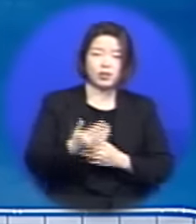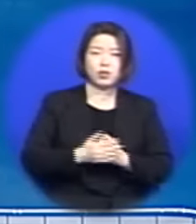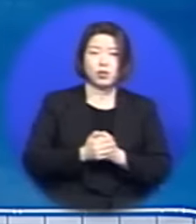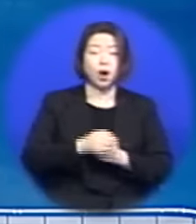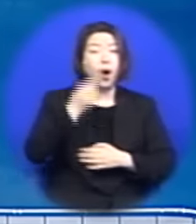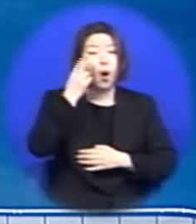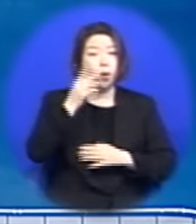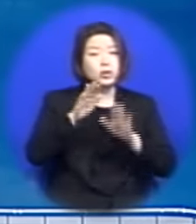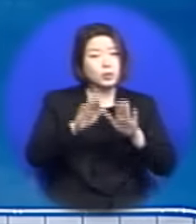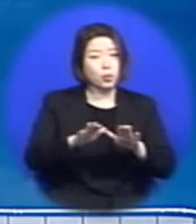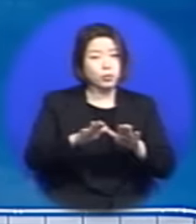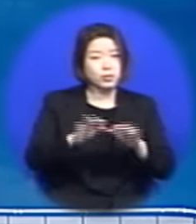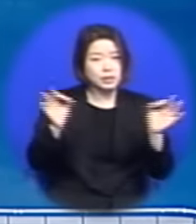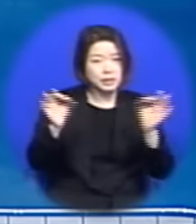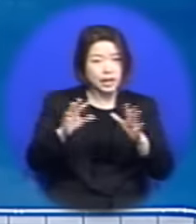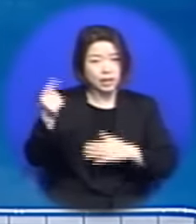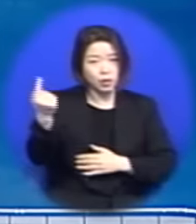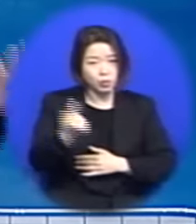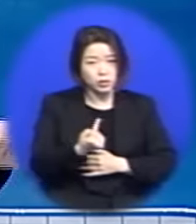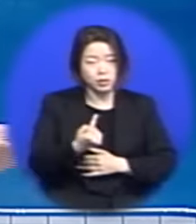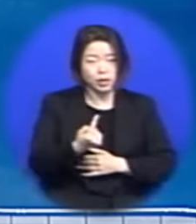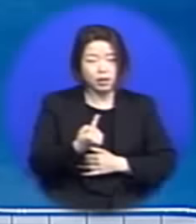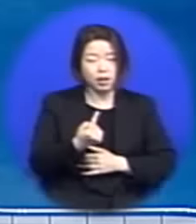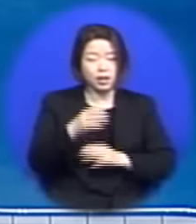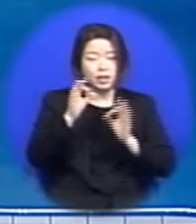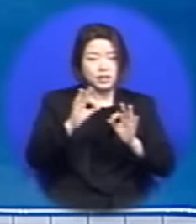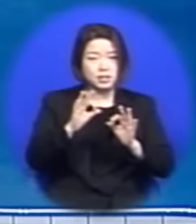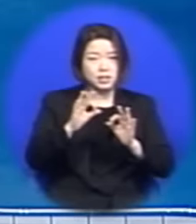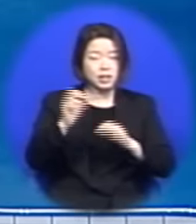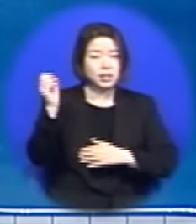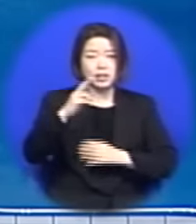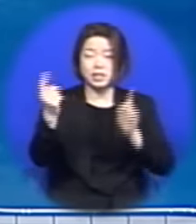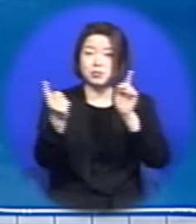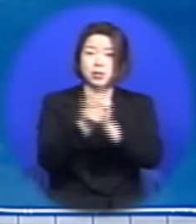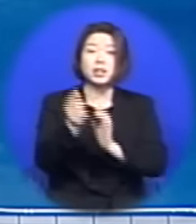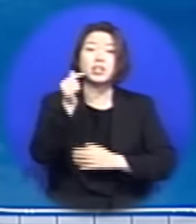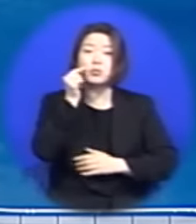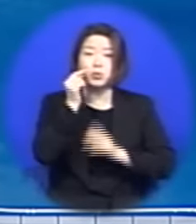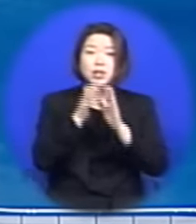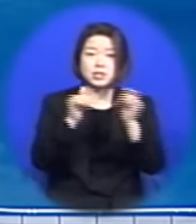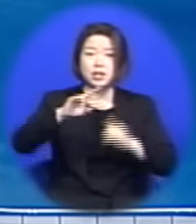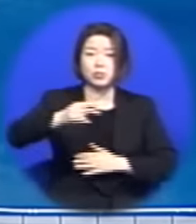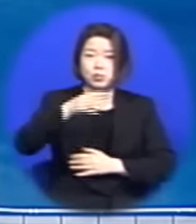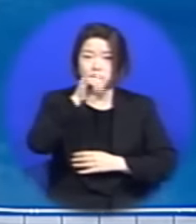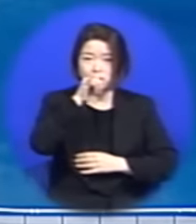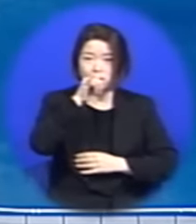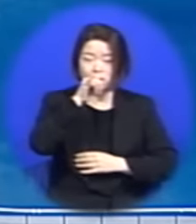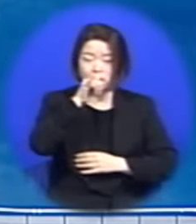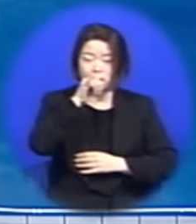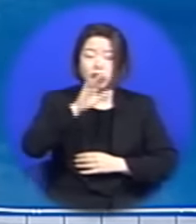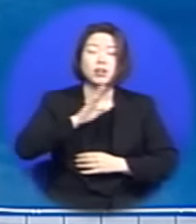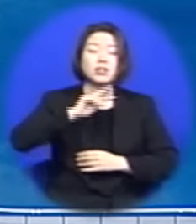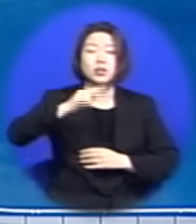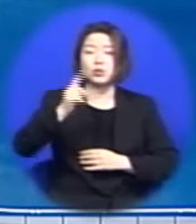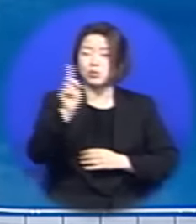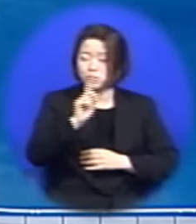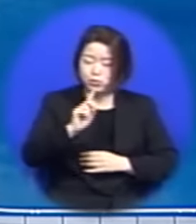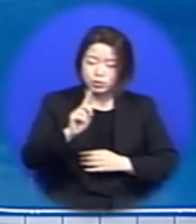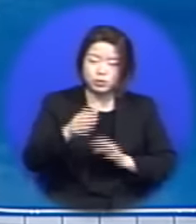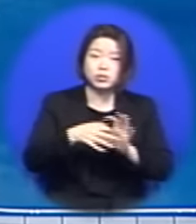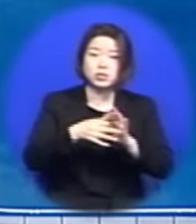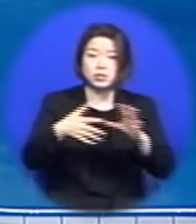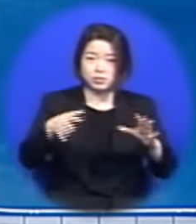혹시 오늘 잠깐 오셨다가 이제 다시는 못 만날 분도 있을 수 있지요 그래도 무슨 상관입니까 주님의 손